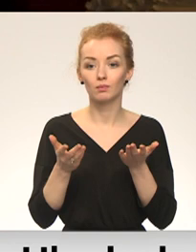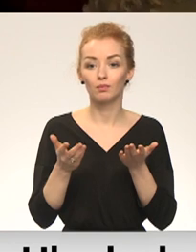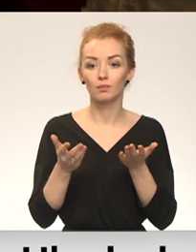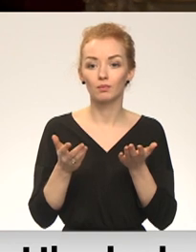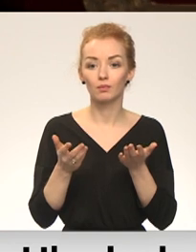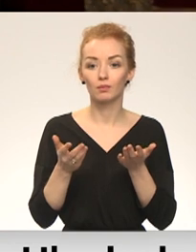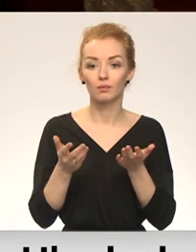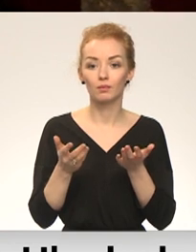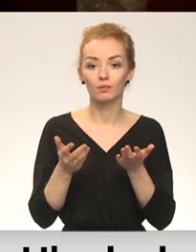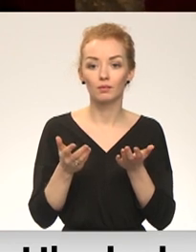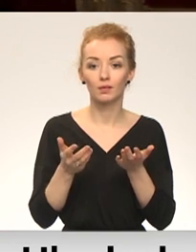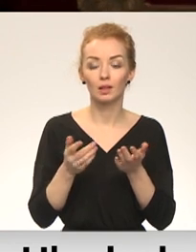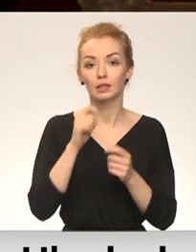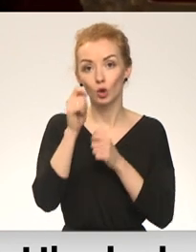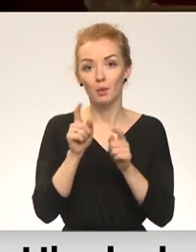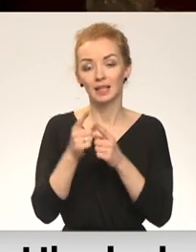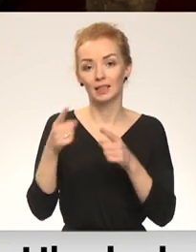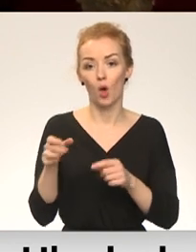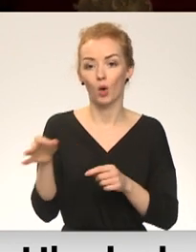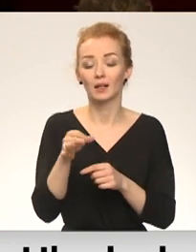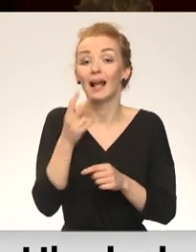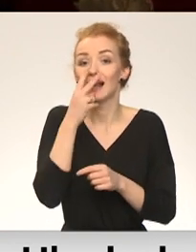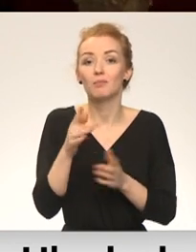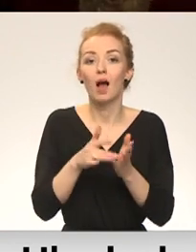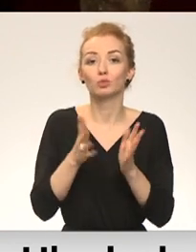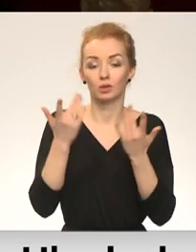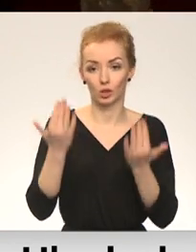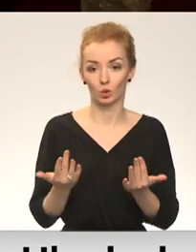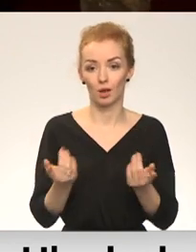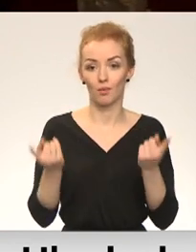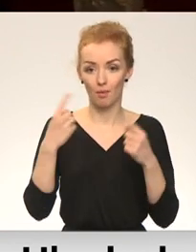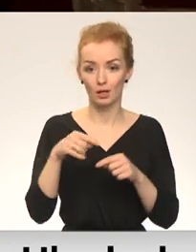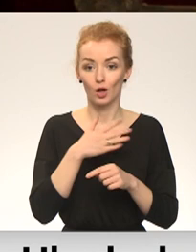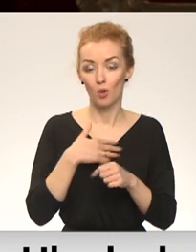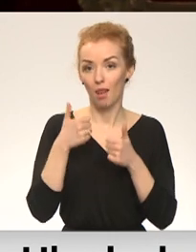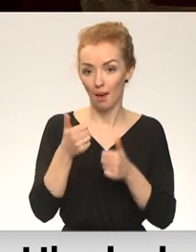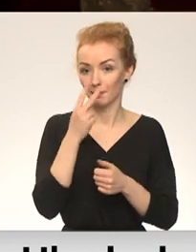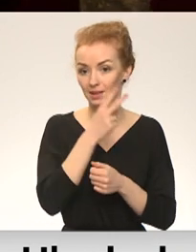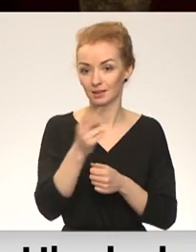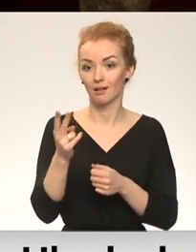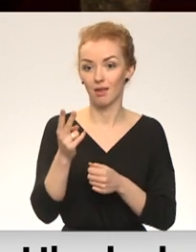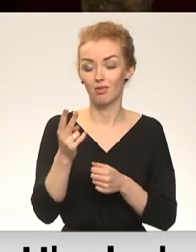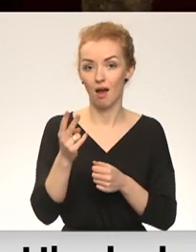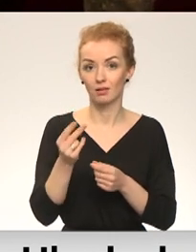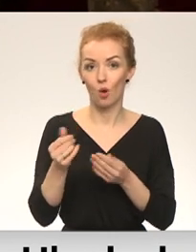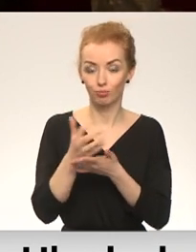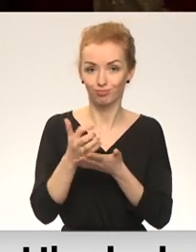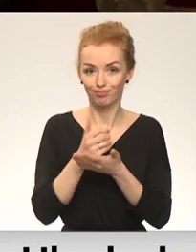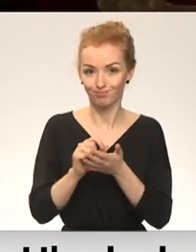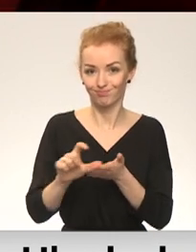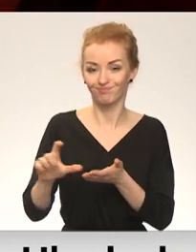kādu daļu citai organizācijai ziedosim, bet redzēs, kā būs. Tagad ļoti labi izstās, mums nav viņa ienāk un forši